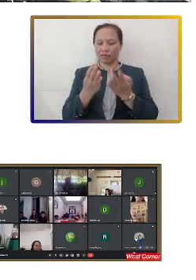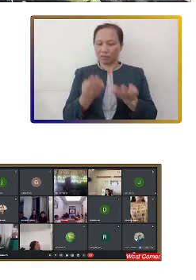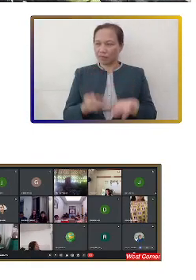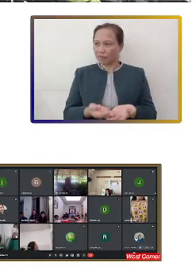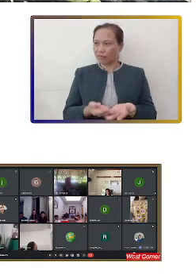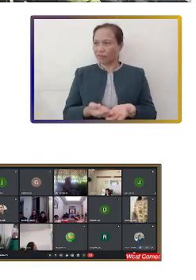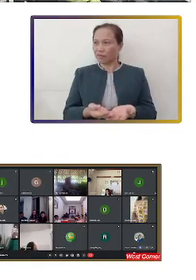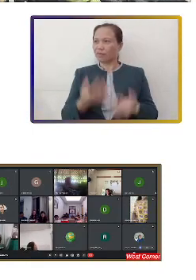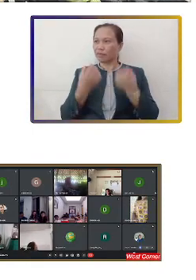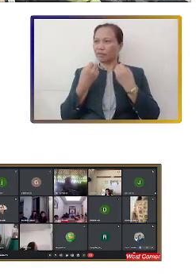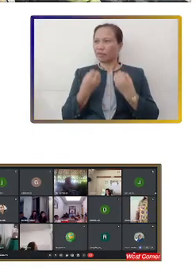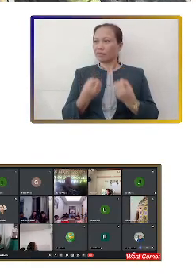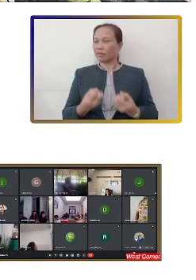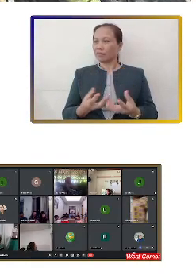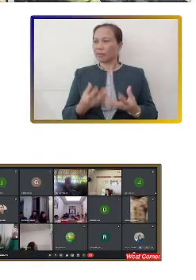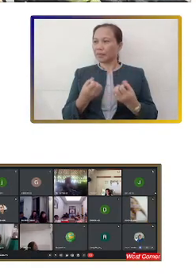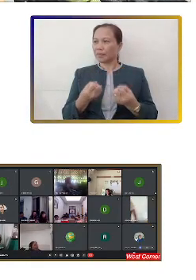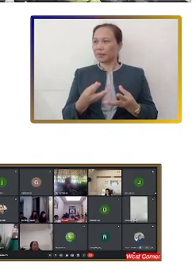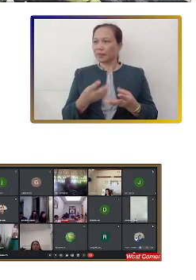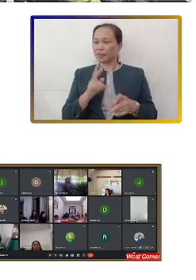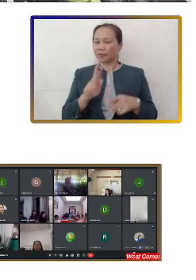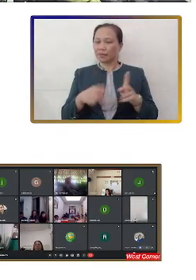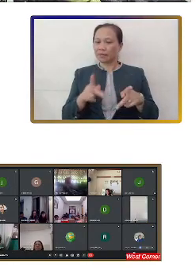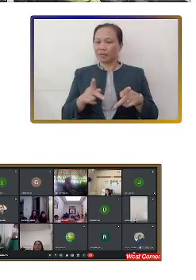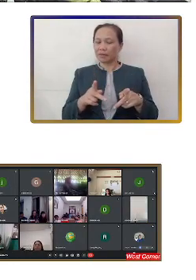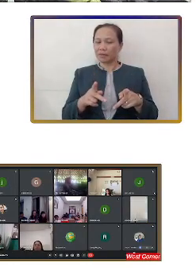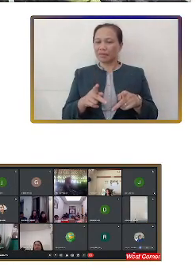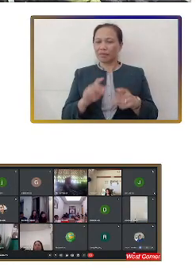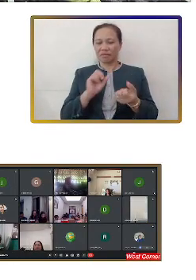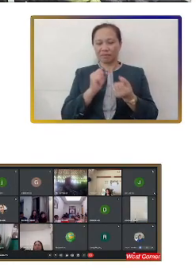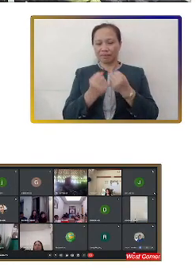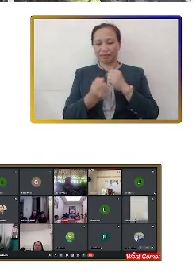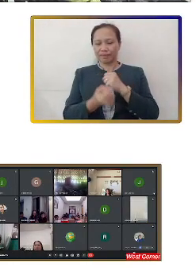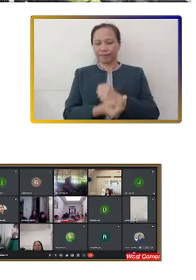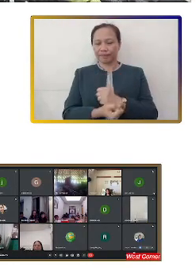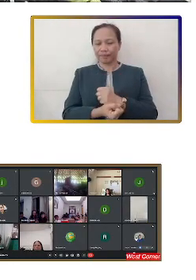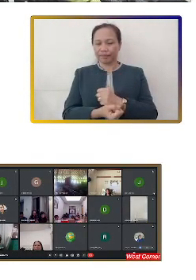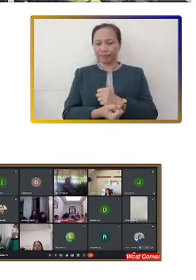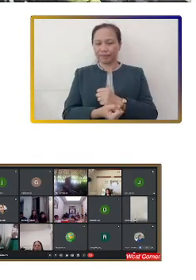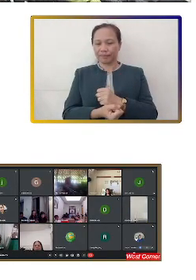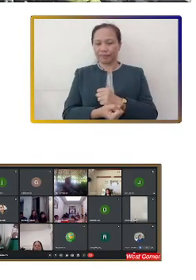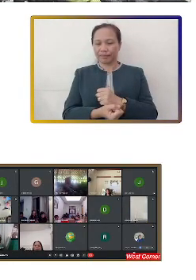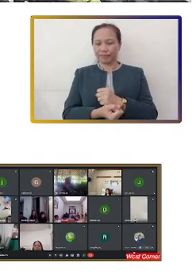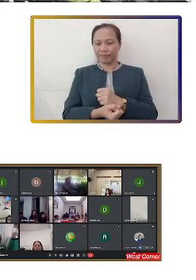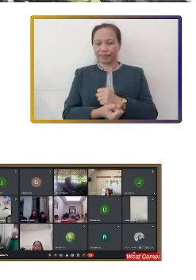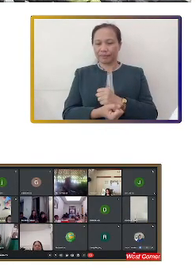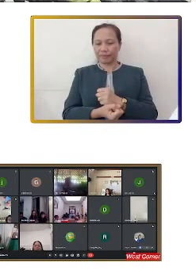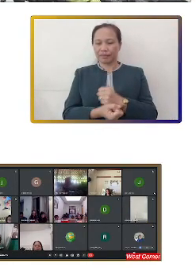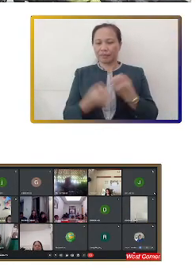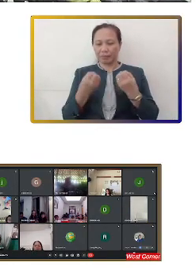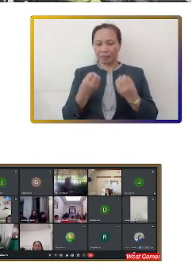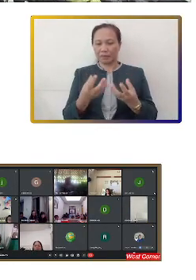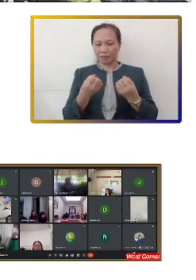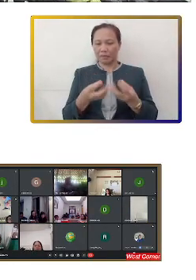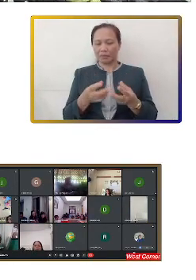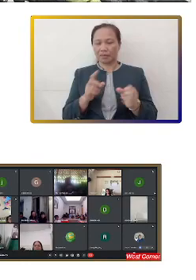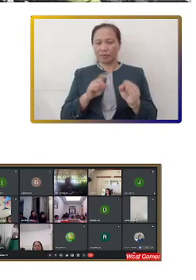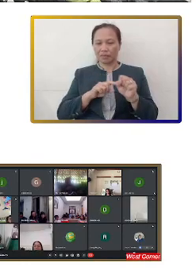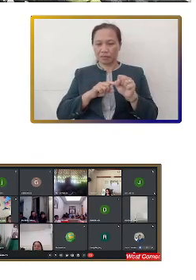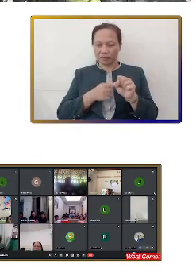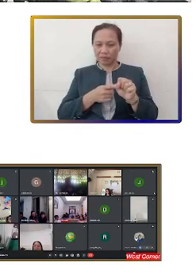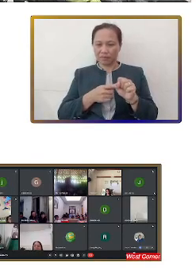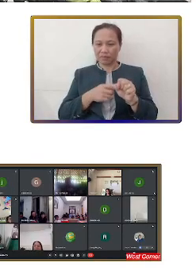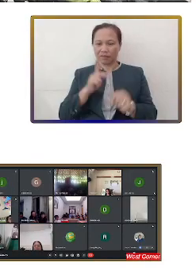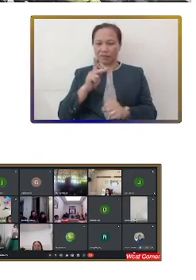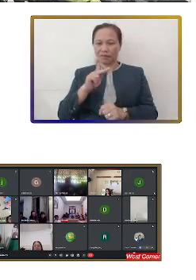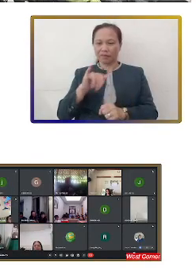Marami po ngayon na talagang nagbago ng mga kapatid. And you know, marami nagsimula sila sa King